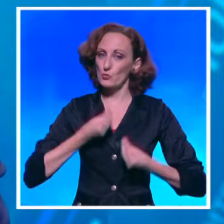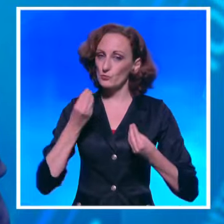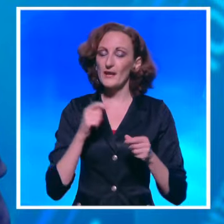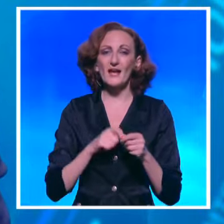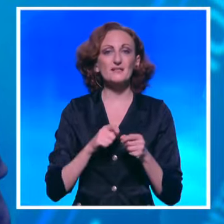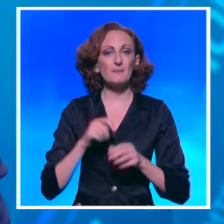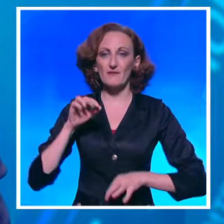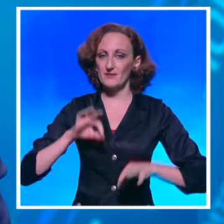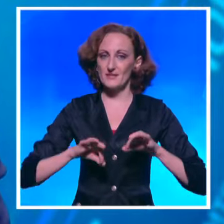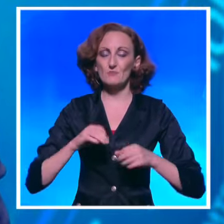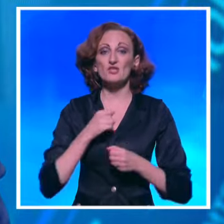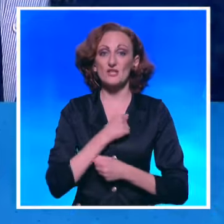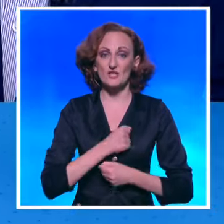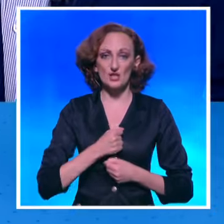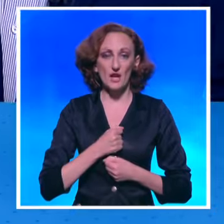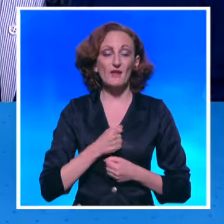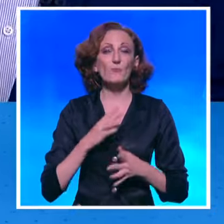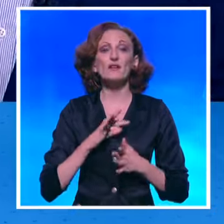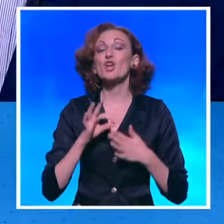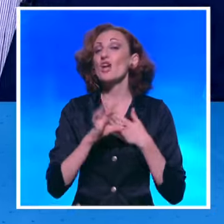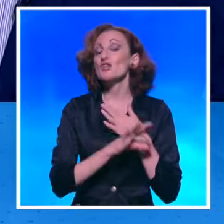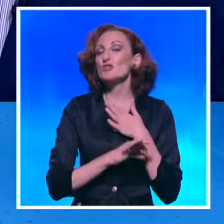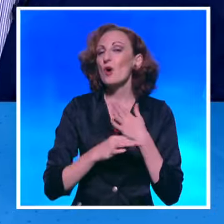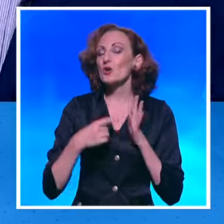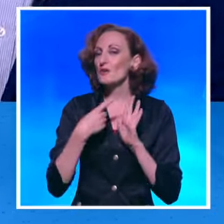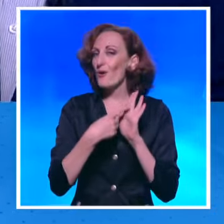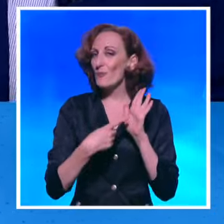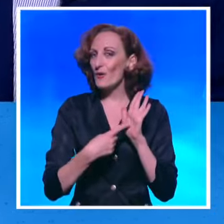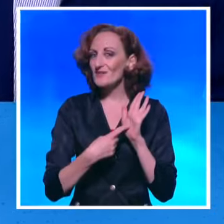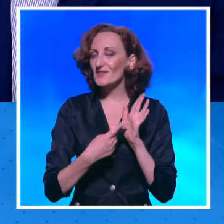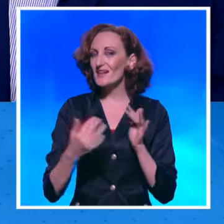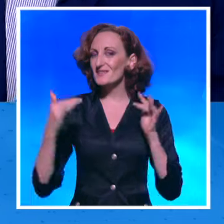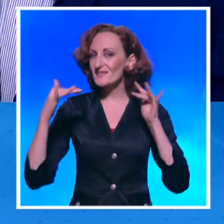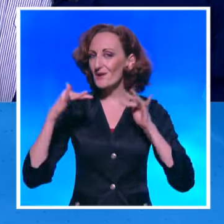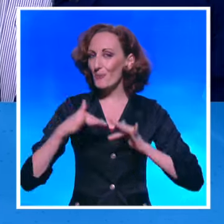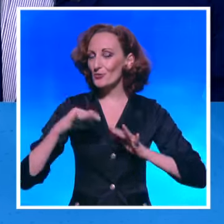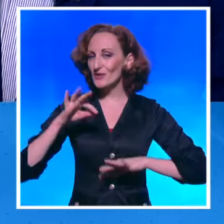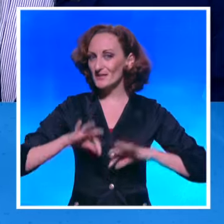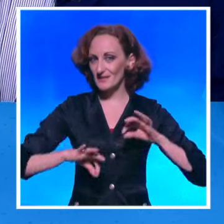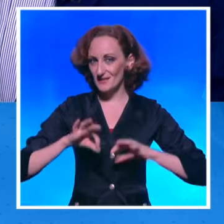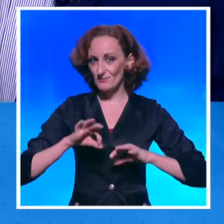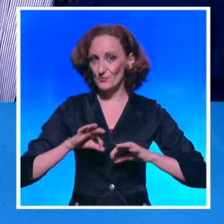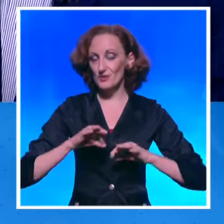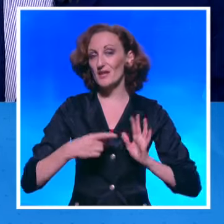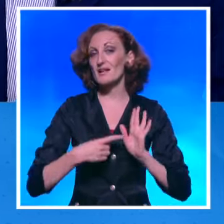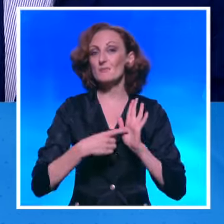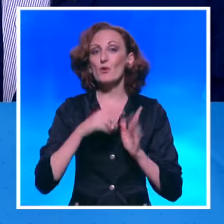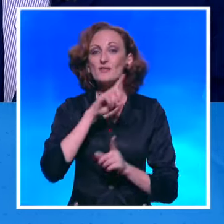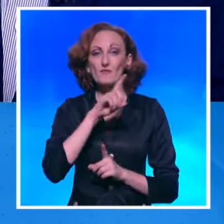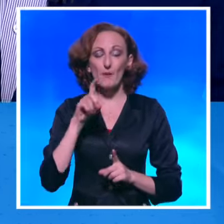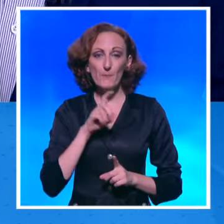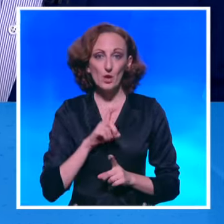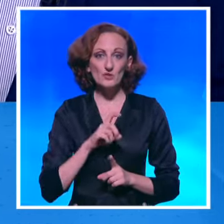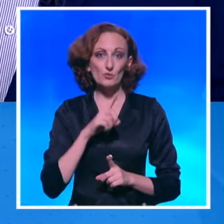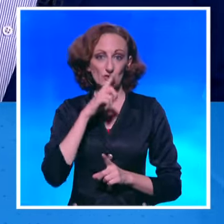избори. За съжаление, обаче историята показва, че знаем много добре как се саботират и как се повдигат въпроси, които не са толкова състоятелни. Изобщо